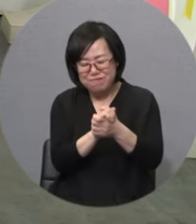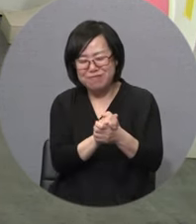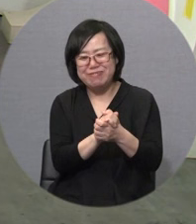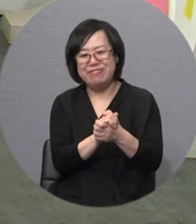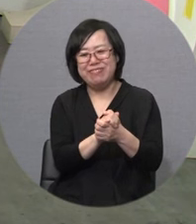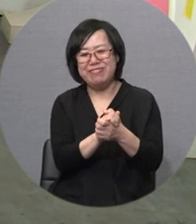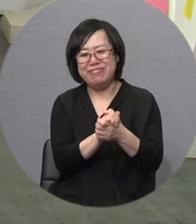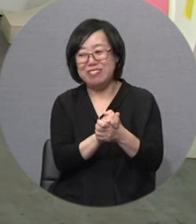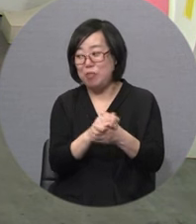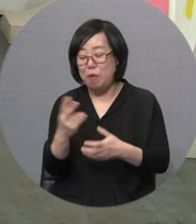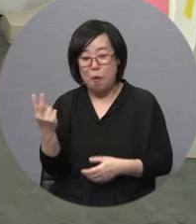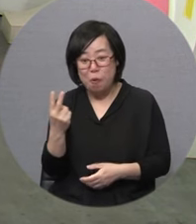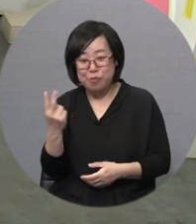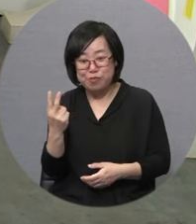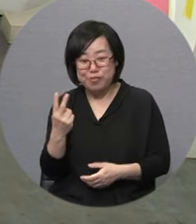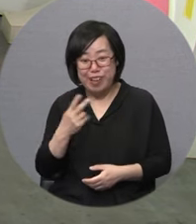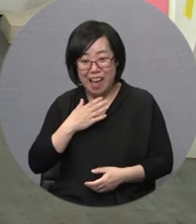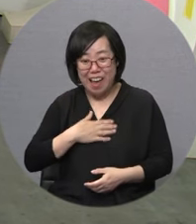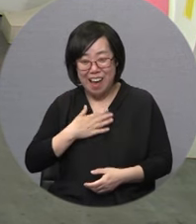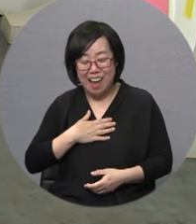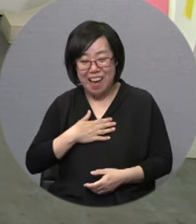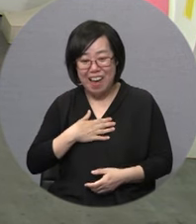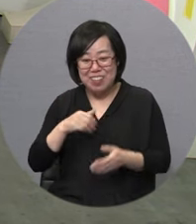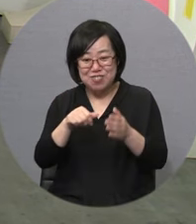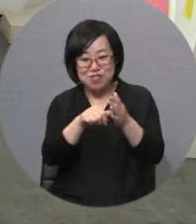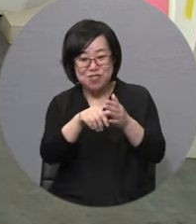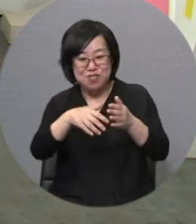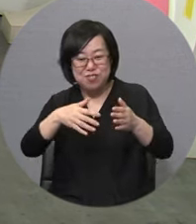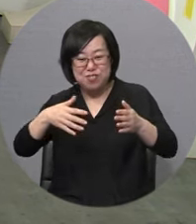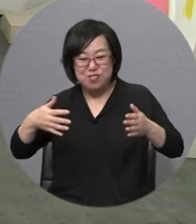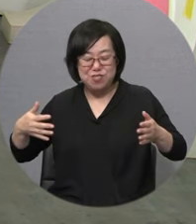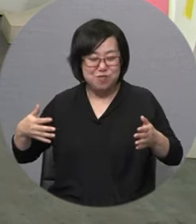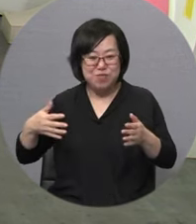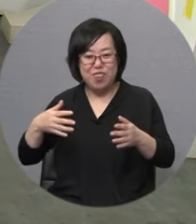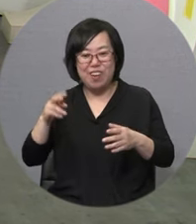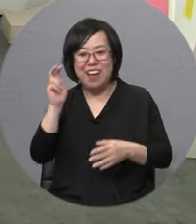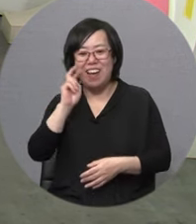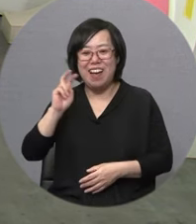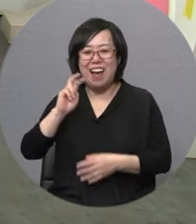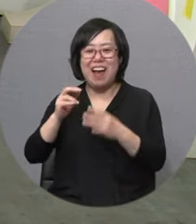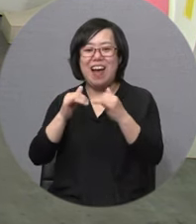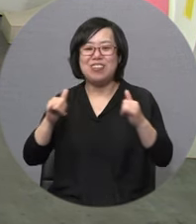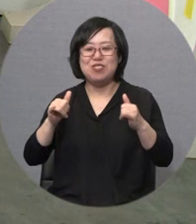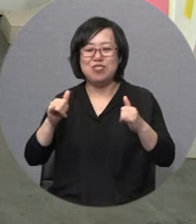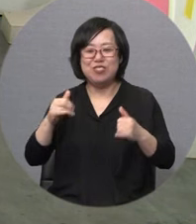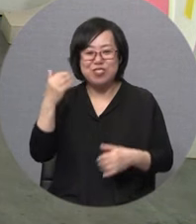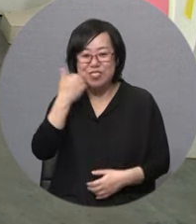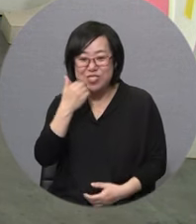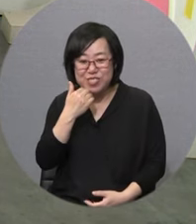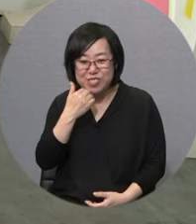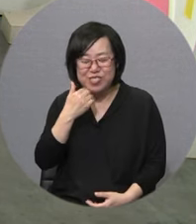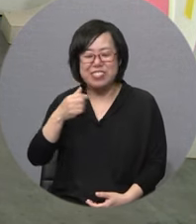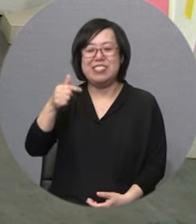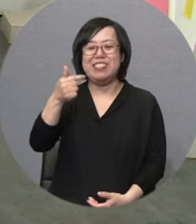두 분도 다 알고 계시는 그쵸? 우리 대한민국의 역사적인 인물입니다. 네. 우리 남진